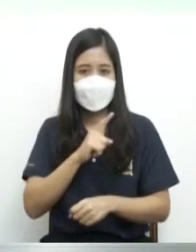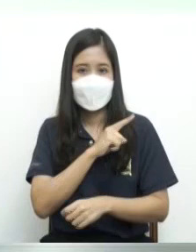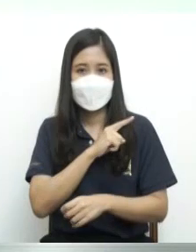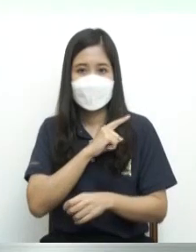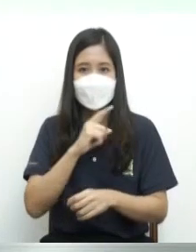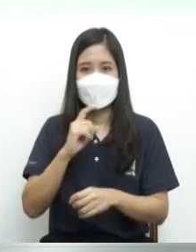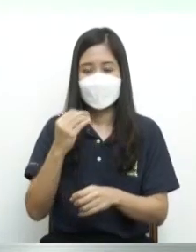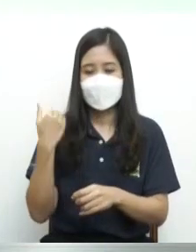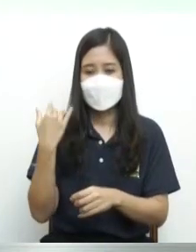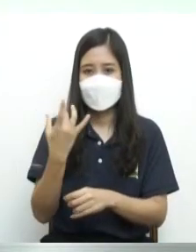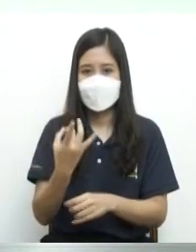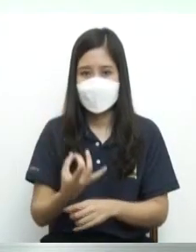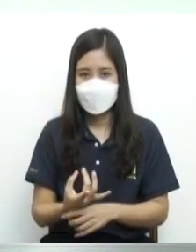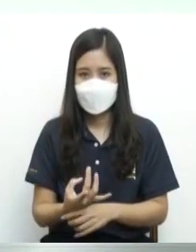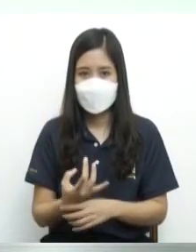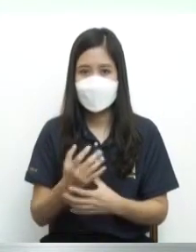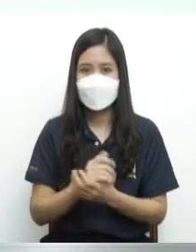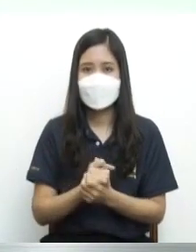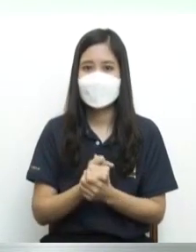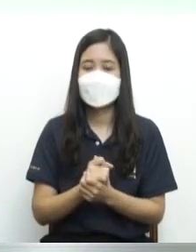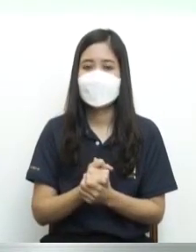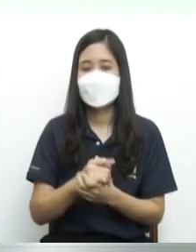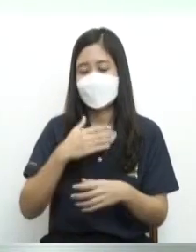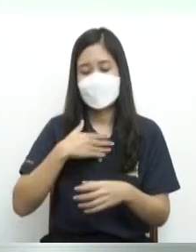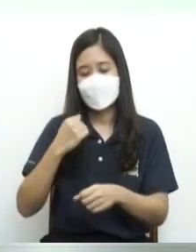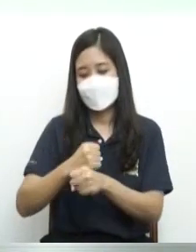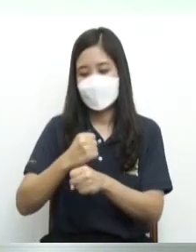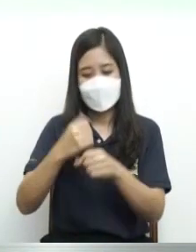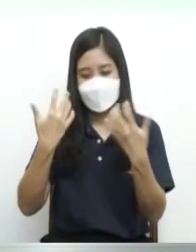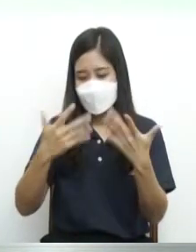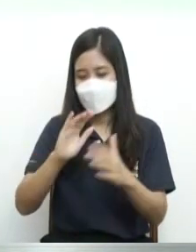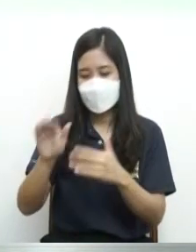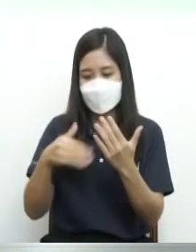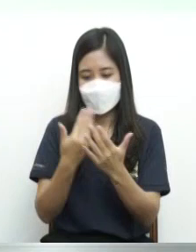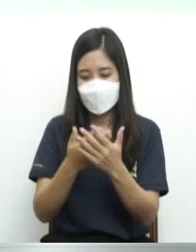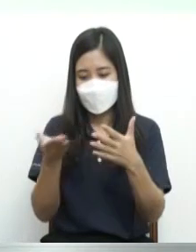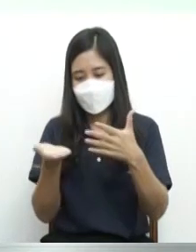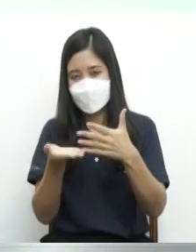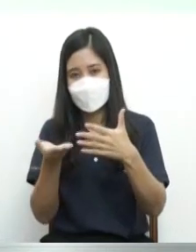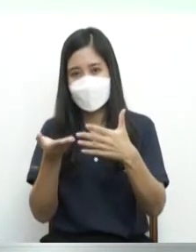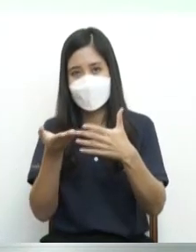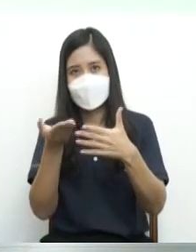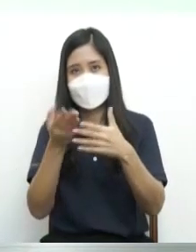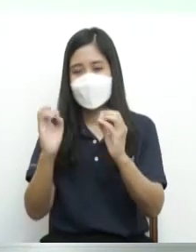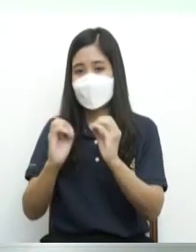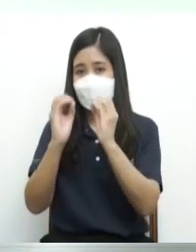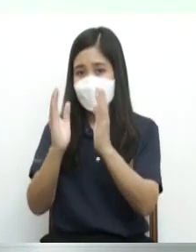ดเลยนะอย่าเลี่ยงอย่าเกี่ยงผมนี่ทำมาทุกเรื่องนะครับเป็นคุณครูเนี่ยครูการเงินครูเกษตรครูพละครูส